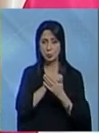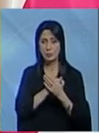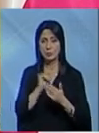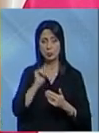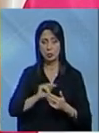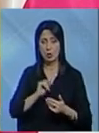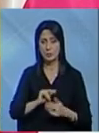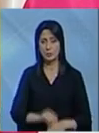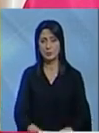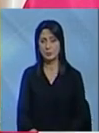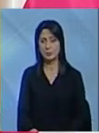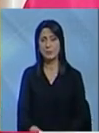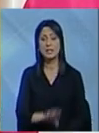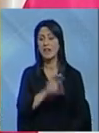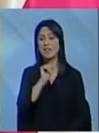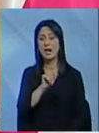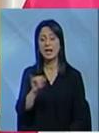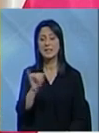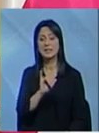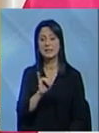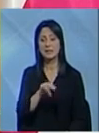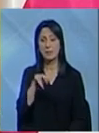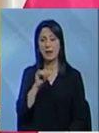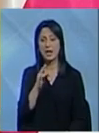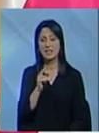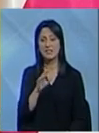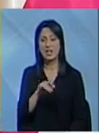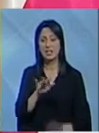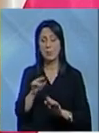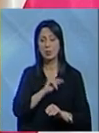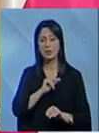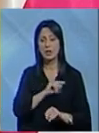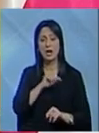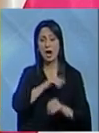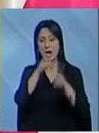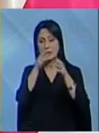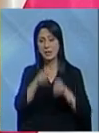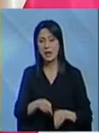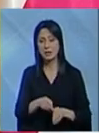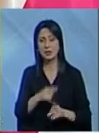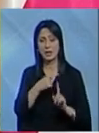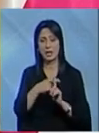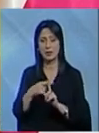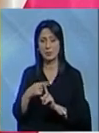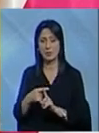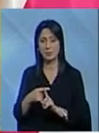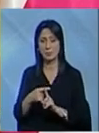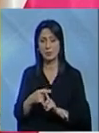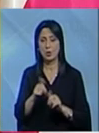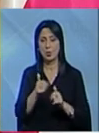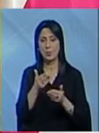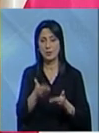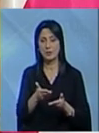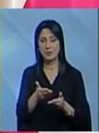სტრუქტურებში მუშაობის. ყველგან, სადაც დავით ფარცვანია მოღვაწეობდა, ხასიათდება დადებითად,